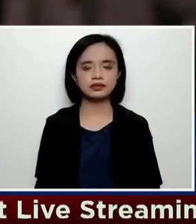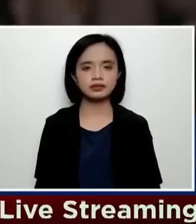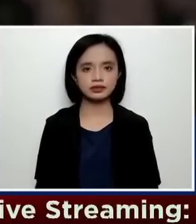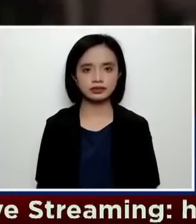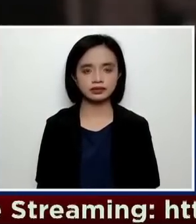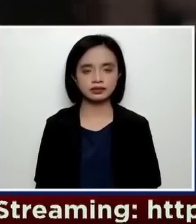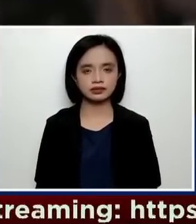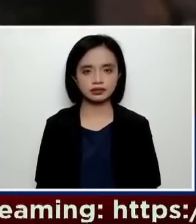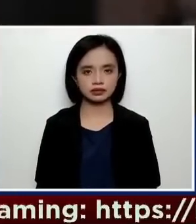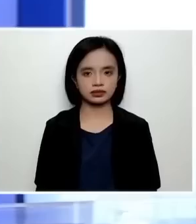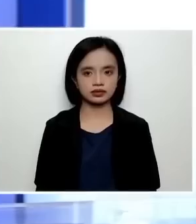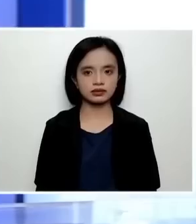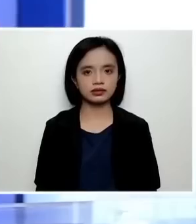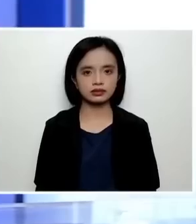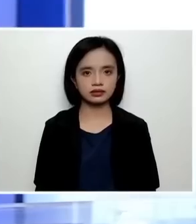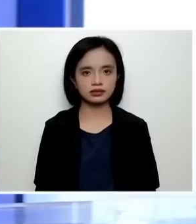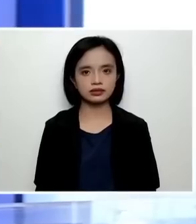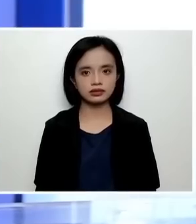News.